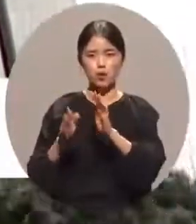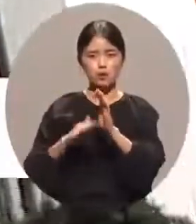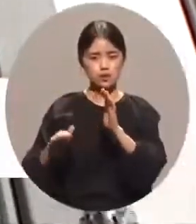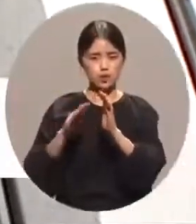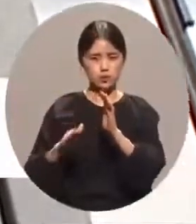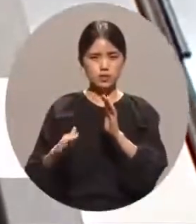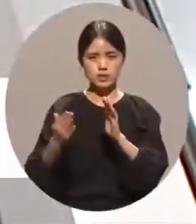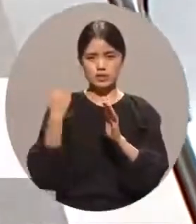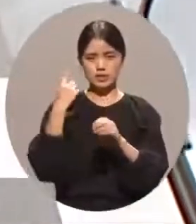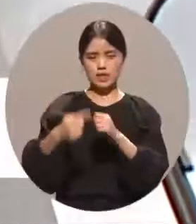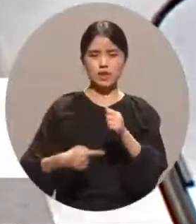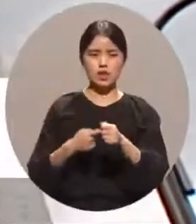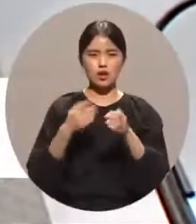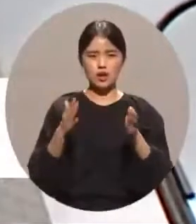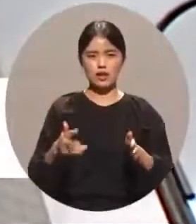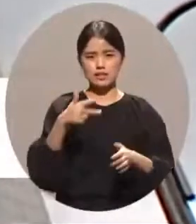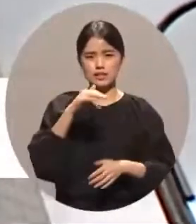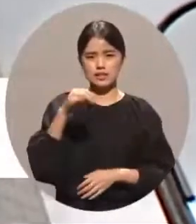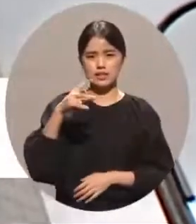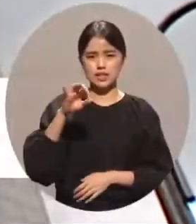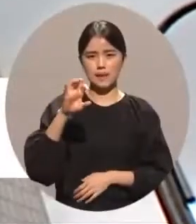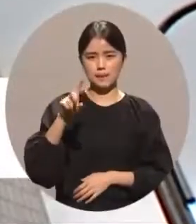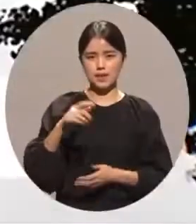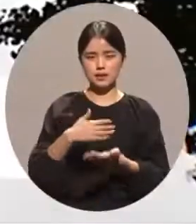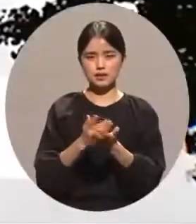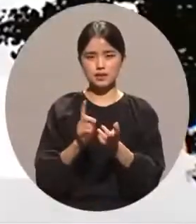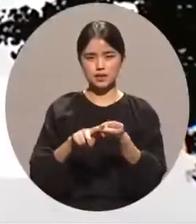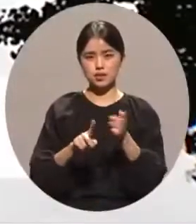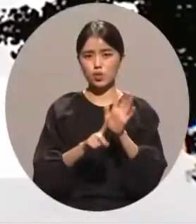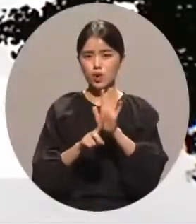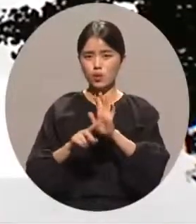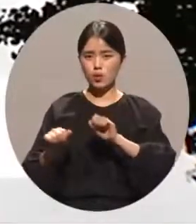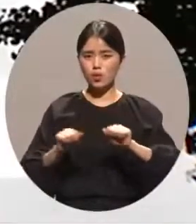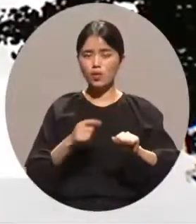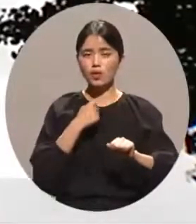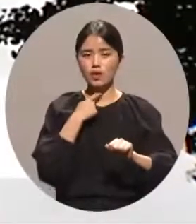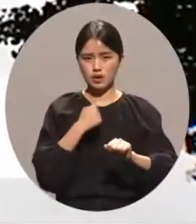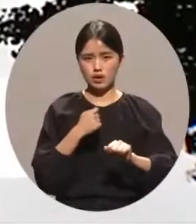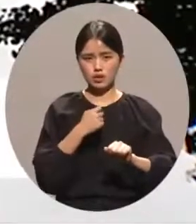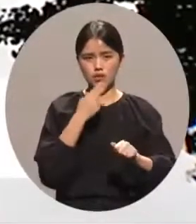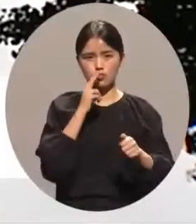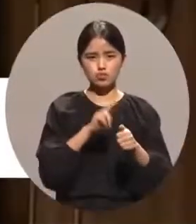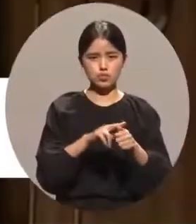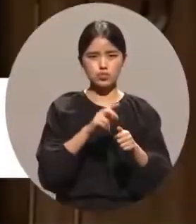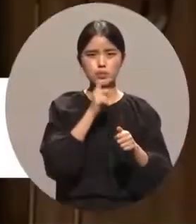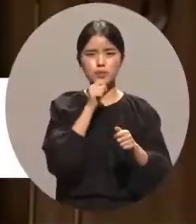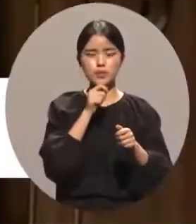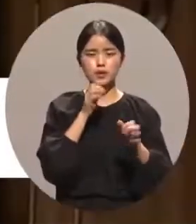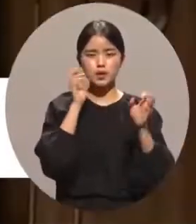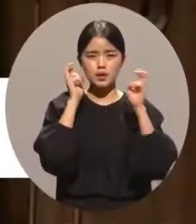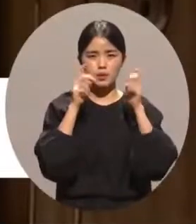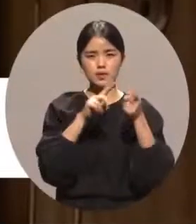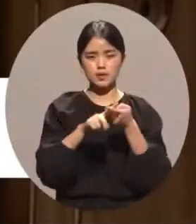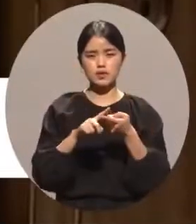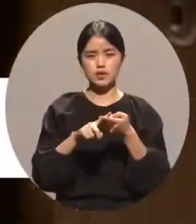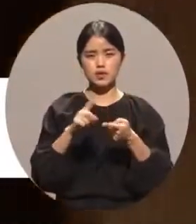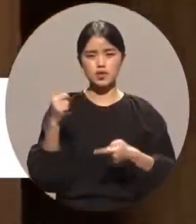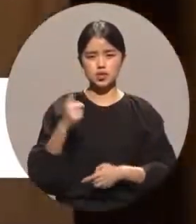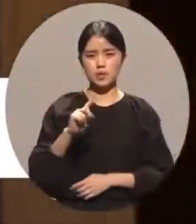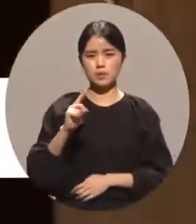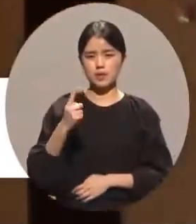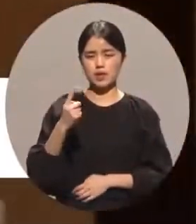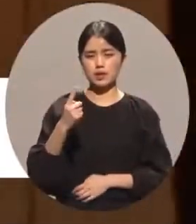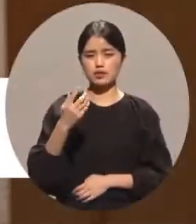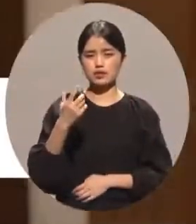한해 통한 지상파와 iptv 를 통해서 광고를 집행한 중소 벤처 기업들을 대상으로 총 창백 69억 원 의